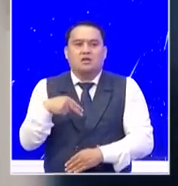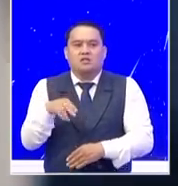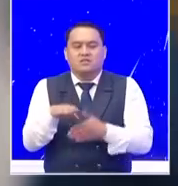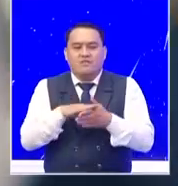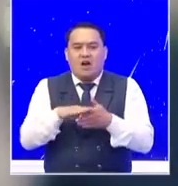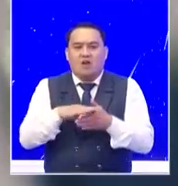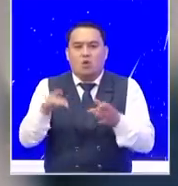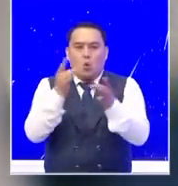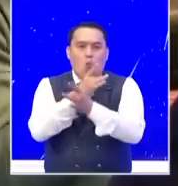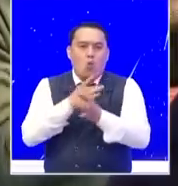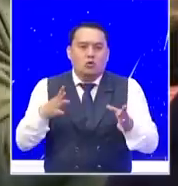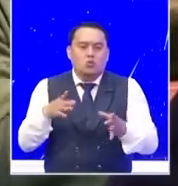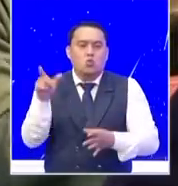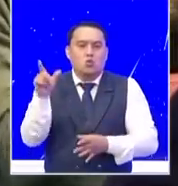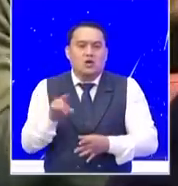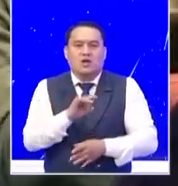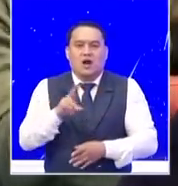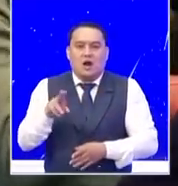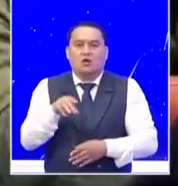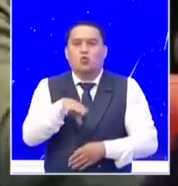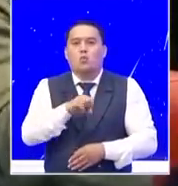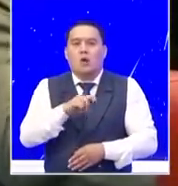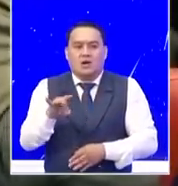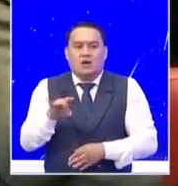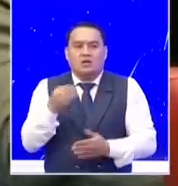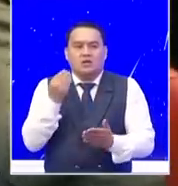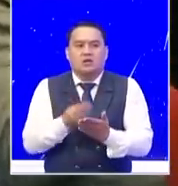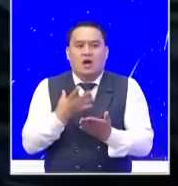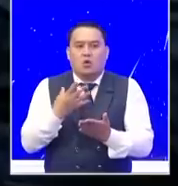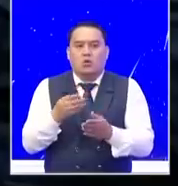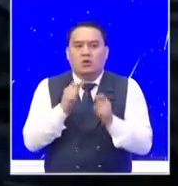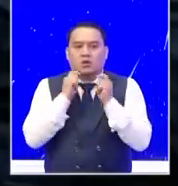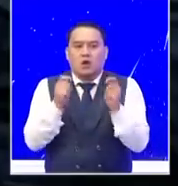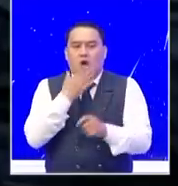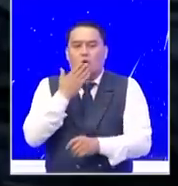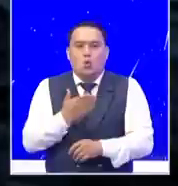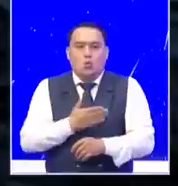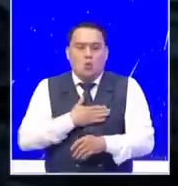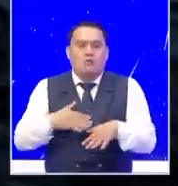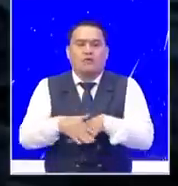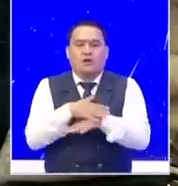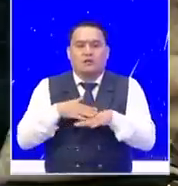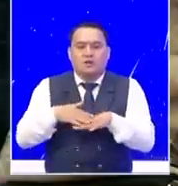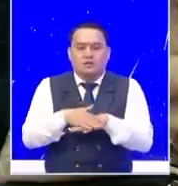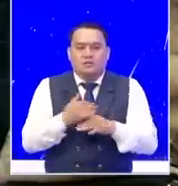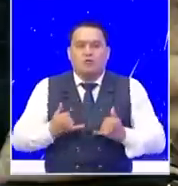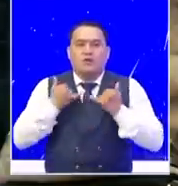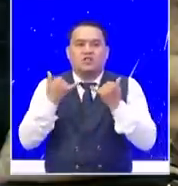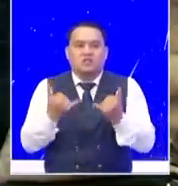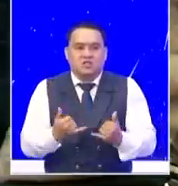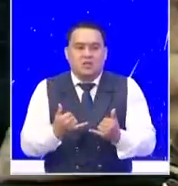звание деятеля культуры, республиканская премия «Тумар». Но самая дорогая из всех наград – любовь и признание простого народа. Для